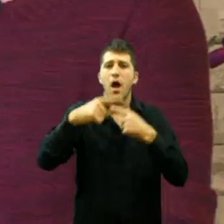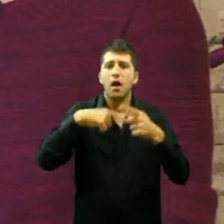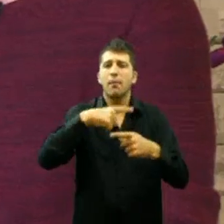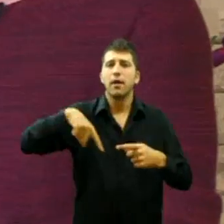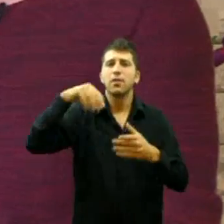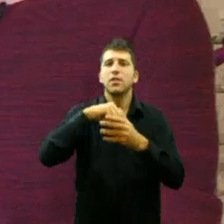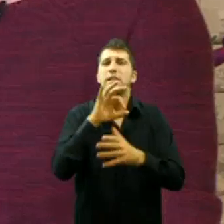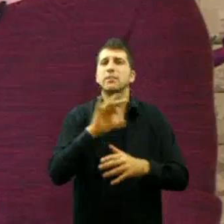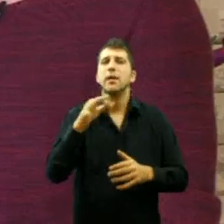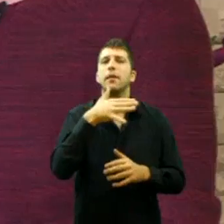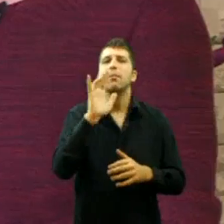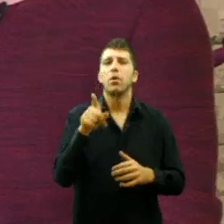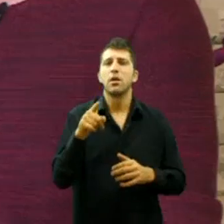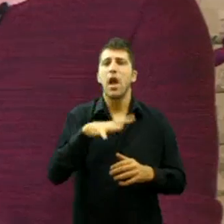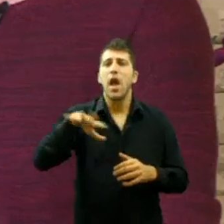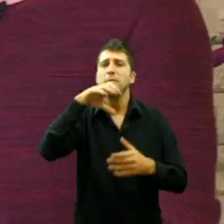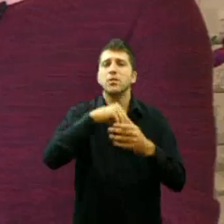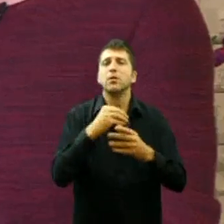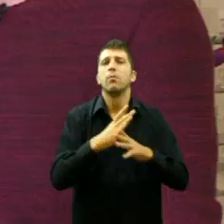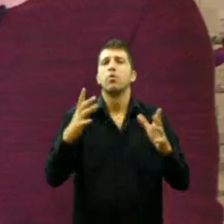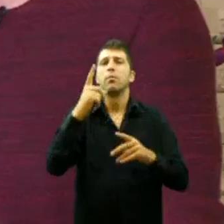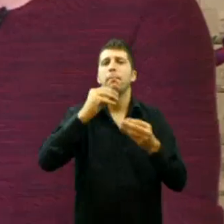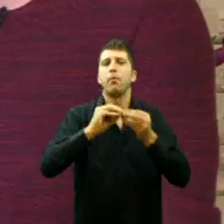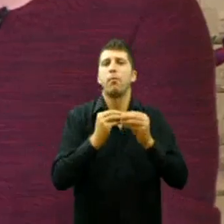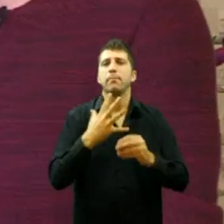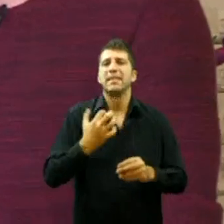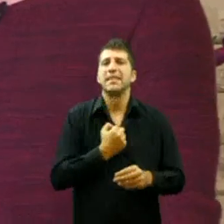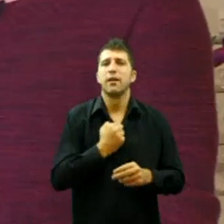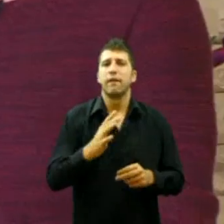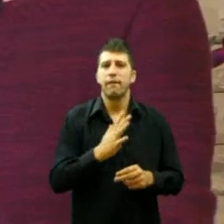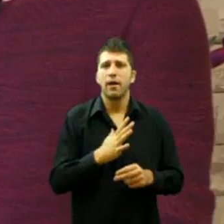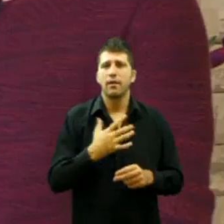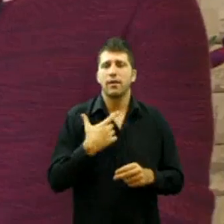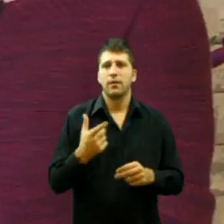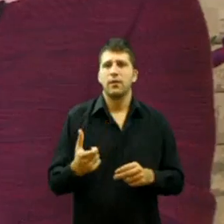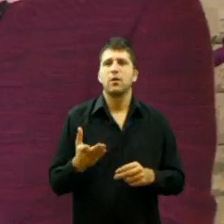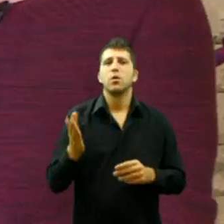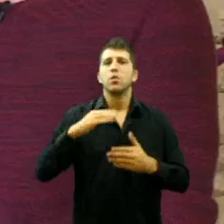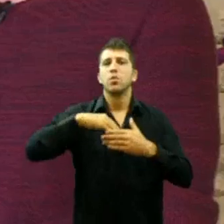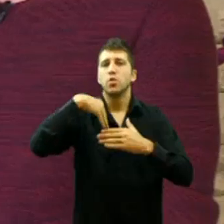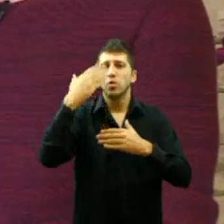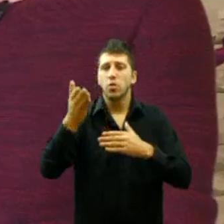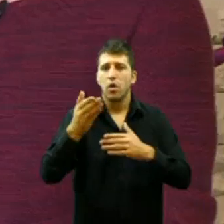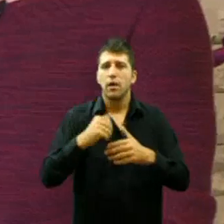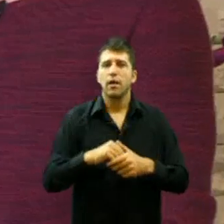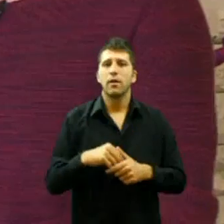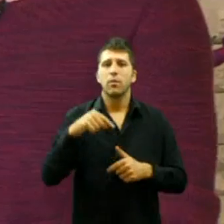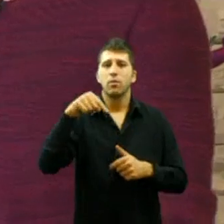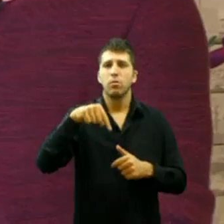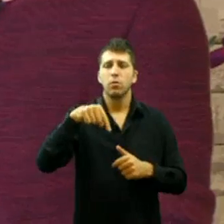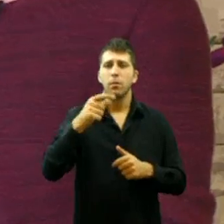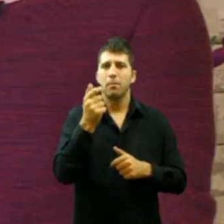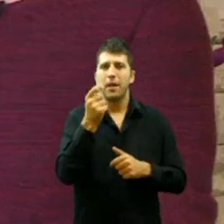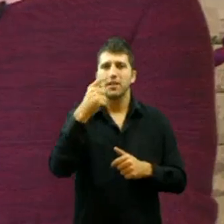Hepimiz için büyük bir sıkıntı oldu bizim tekerlek sandalyeyle tanışmamız ama sonradan bunu biraz